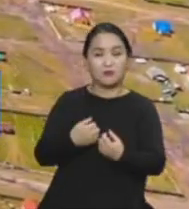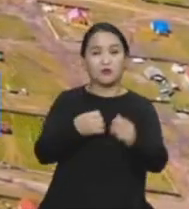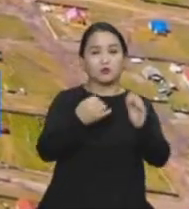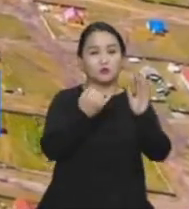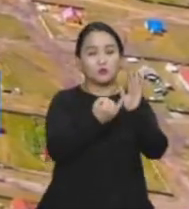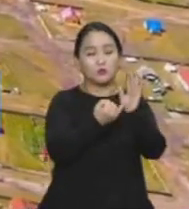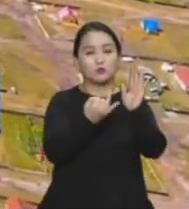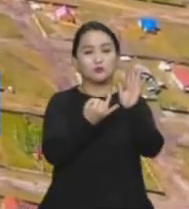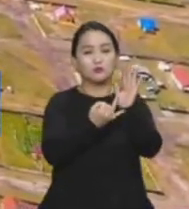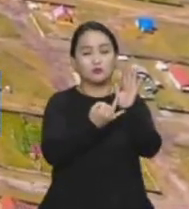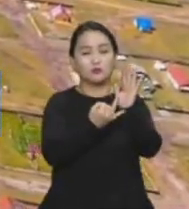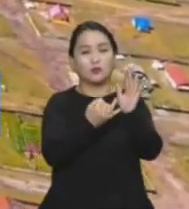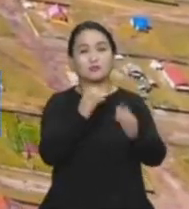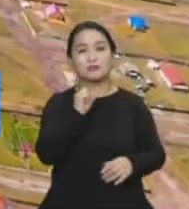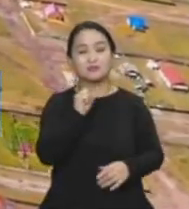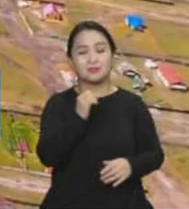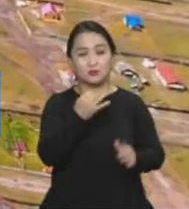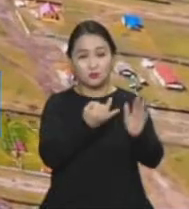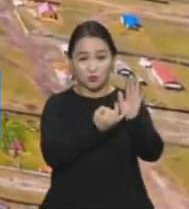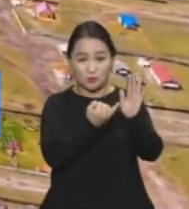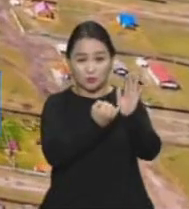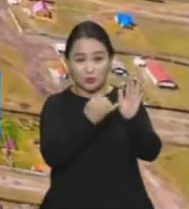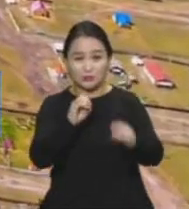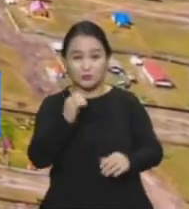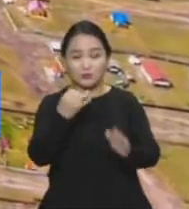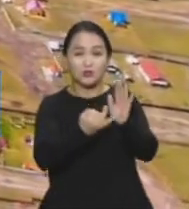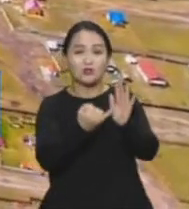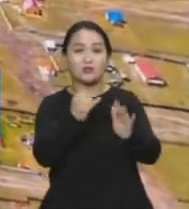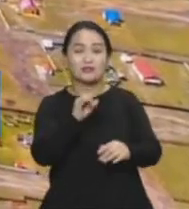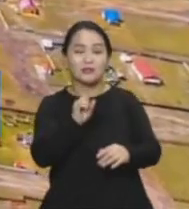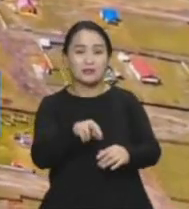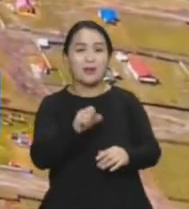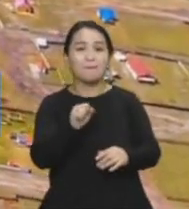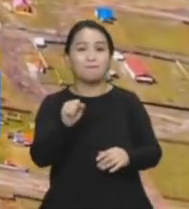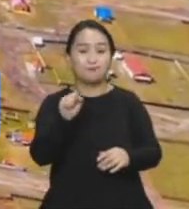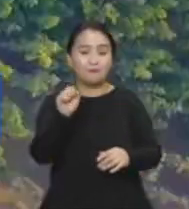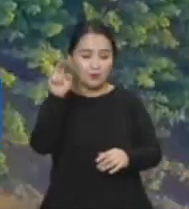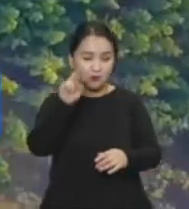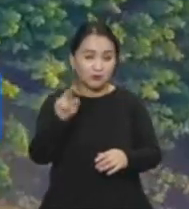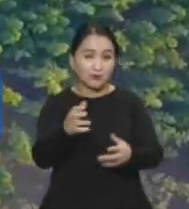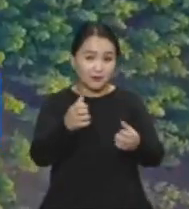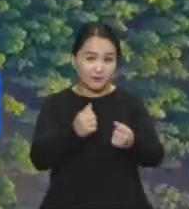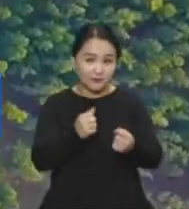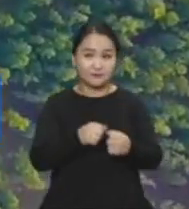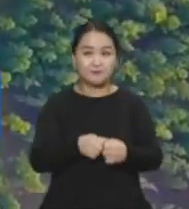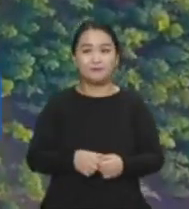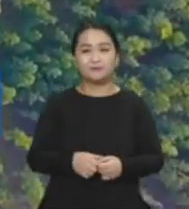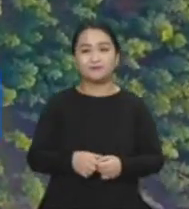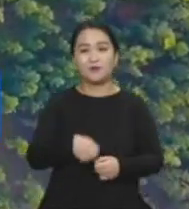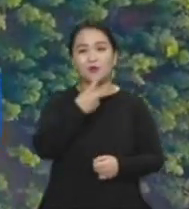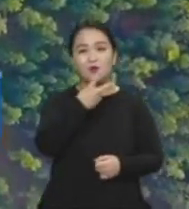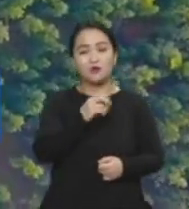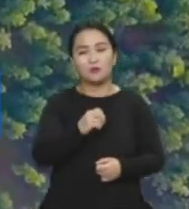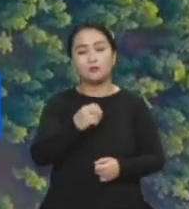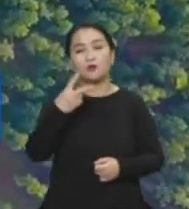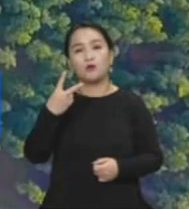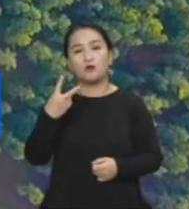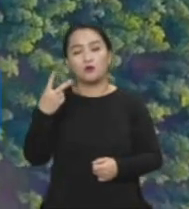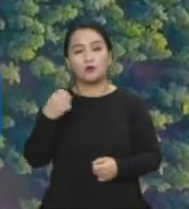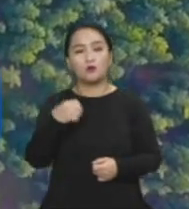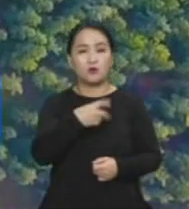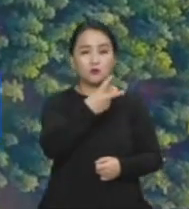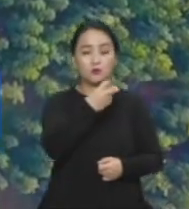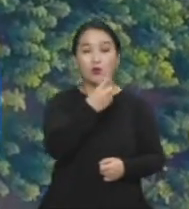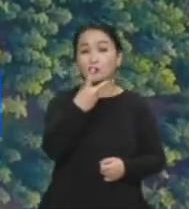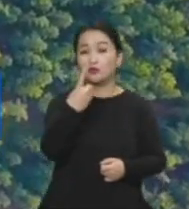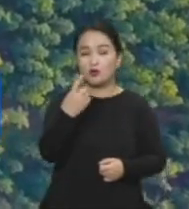ам.долларын орлого олж тухайн жилдээ дотоодын нийт бүтээгдэхүүний 6.4% эзэлж байсан. Тус салбар 2020 онд 58, 2021